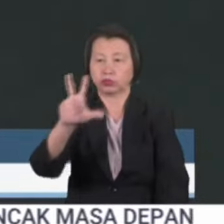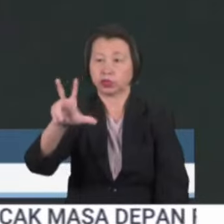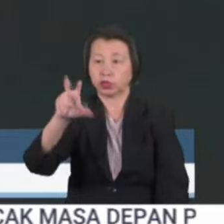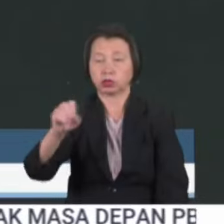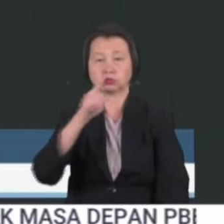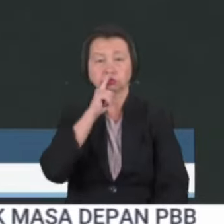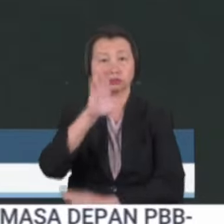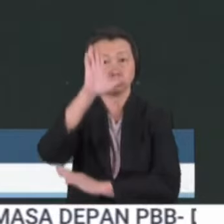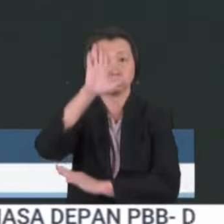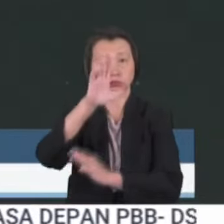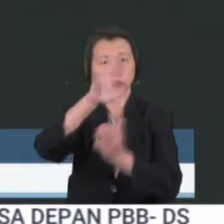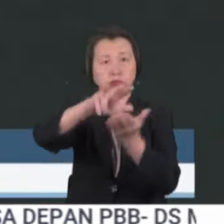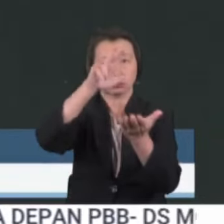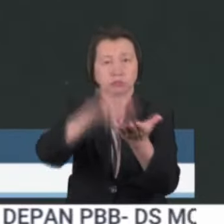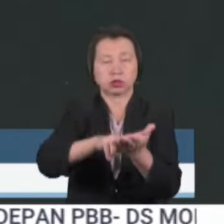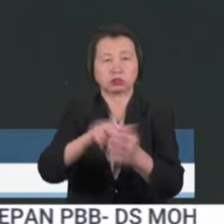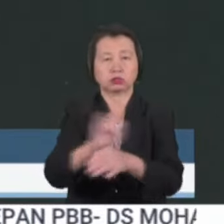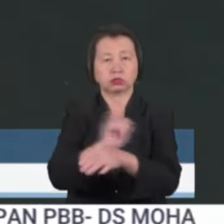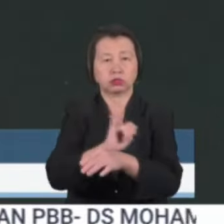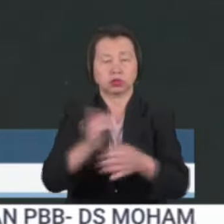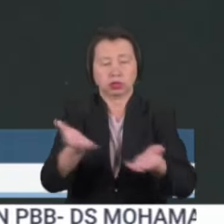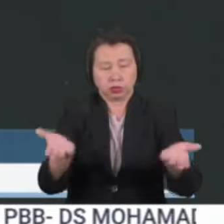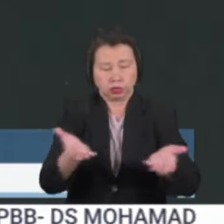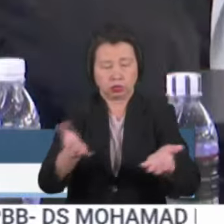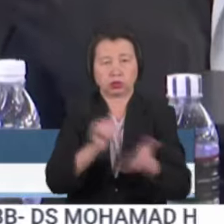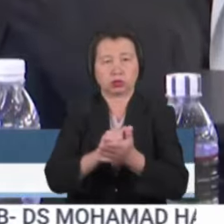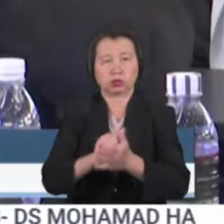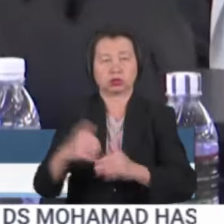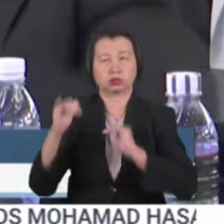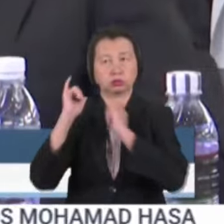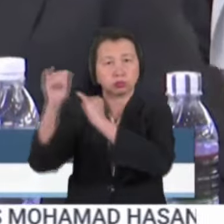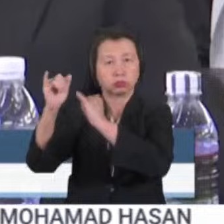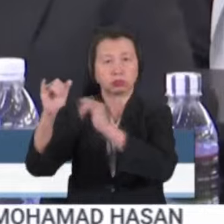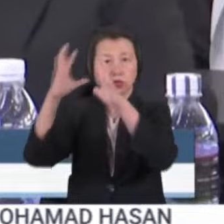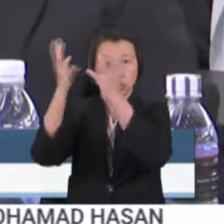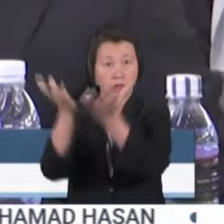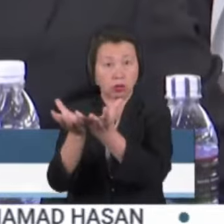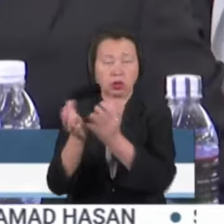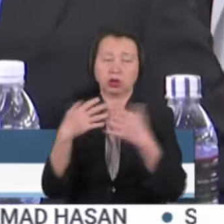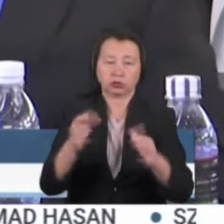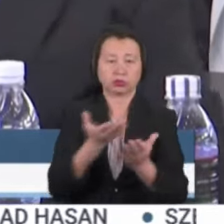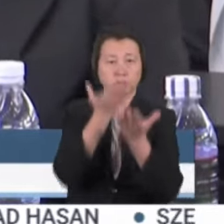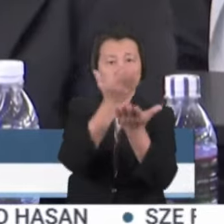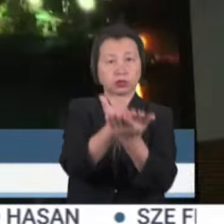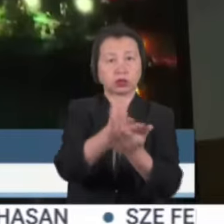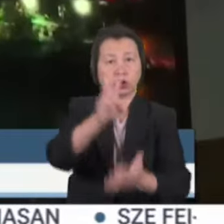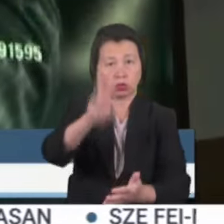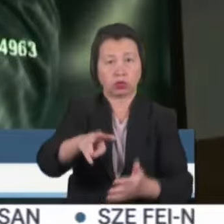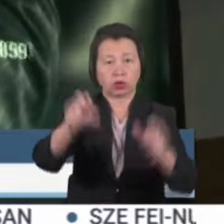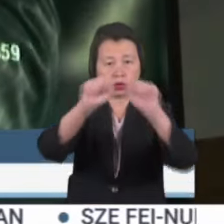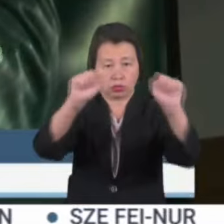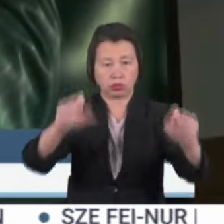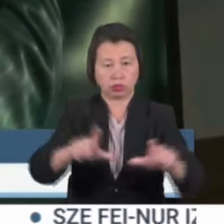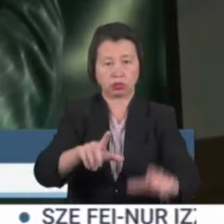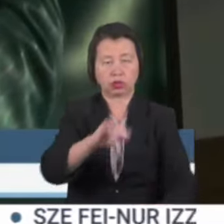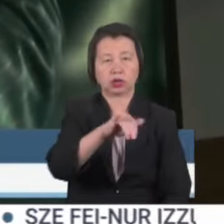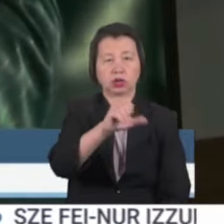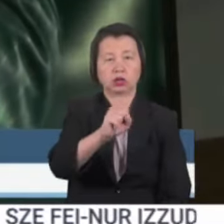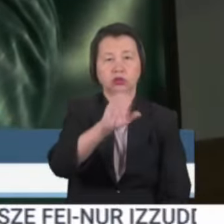sekaligus menjamin pengiktirafan pemain industri tempatan di peringkat global. Telah bercadang untuk mewajibkan pensijilan ISO